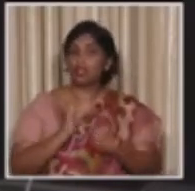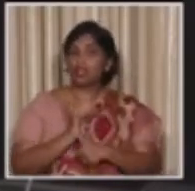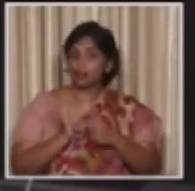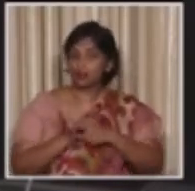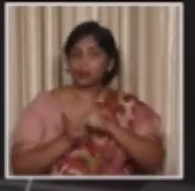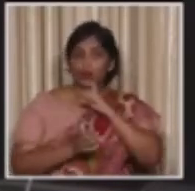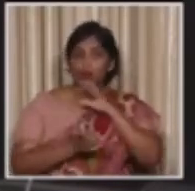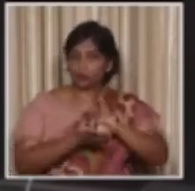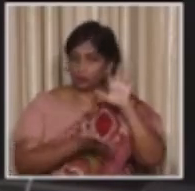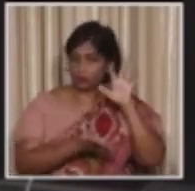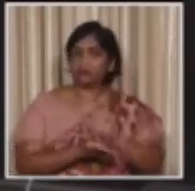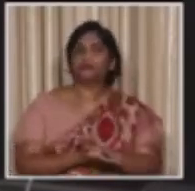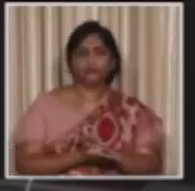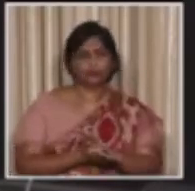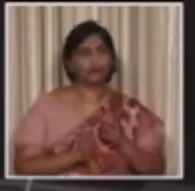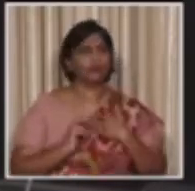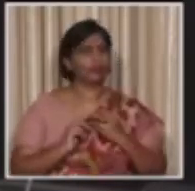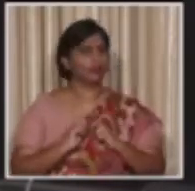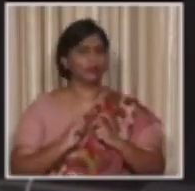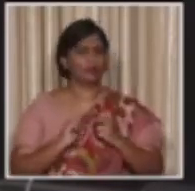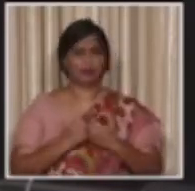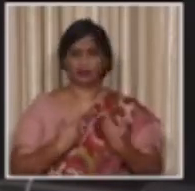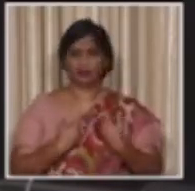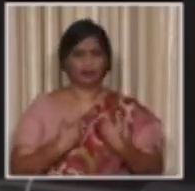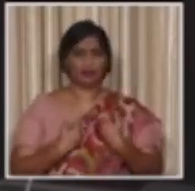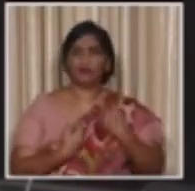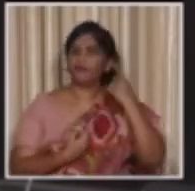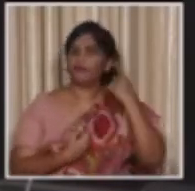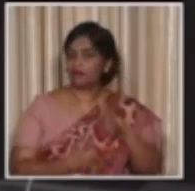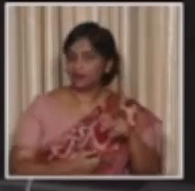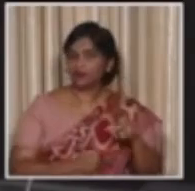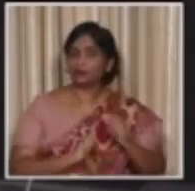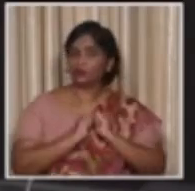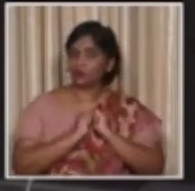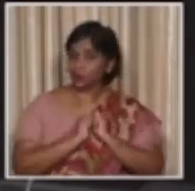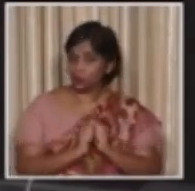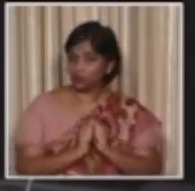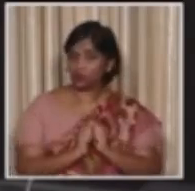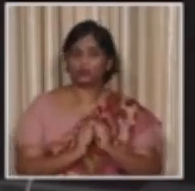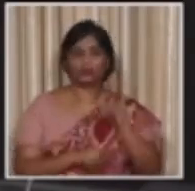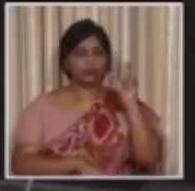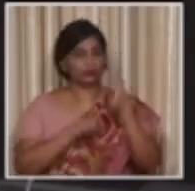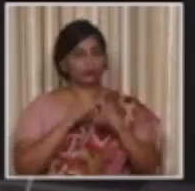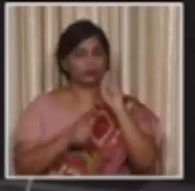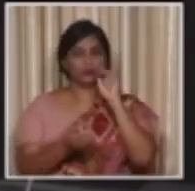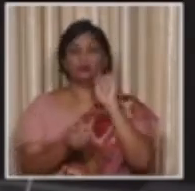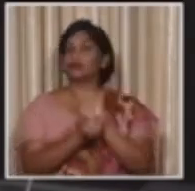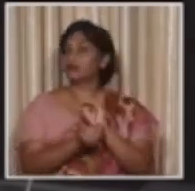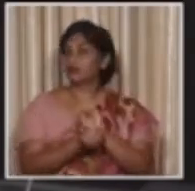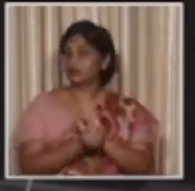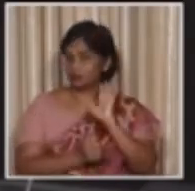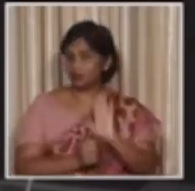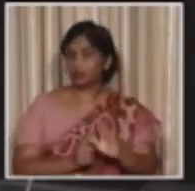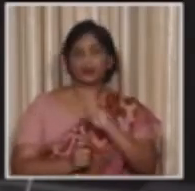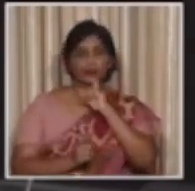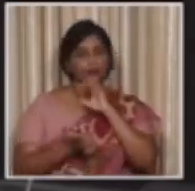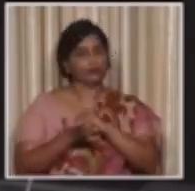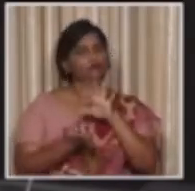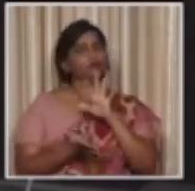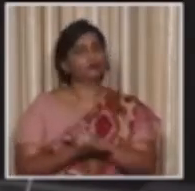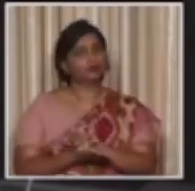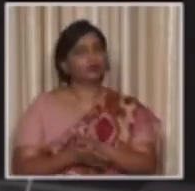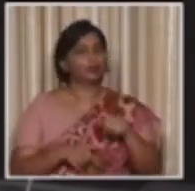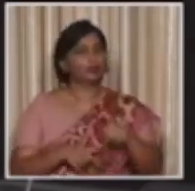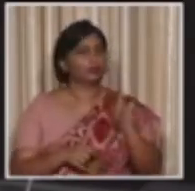නඩු පැවරීම පිළිබඳව පවා ගැටලු මතුවලා තියෙනවා. ඒ නිසා වෘත්තිකයන්ගේ සේවකයන්ගේ ආරක්ෂාව සම්බන්ධයෙන් නඩු පැවරීම